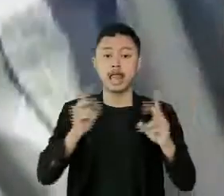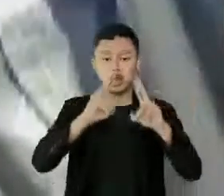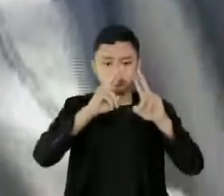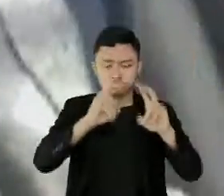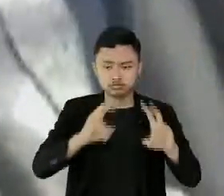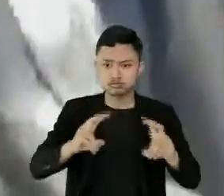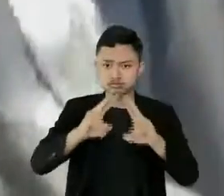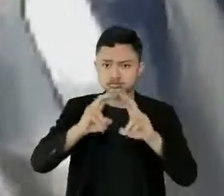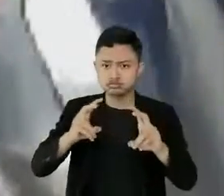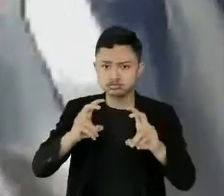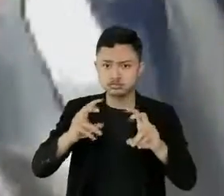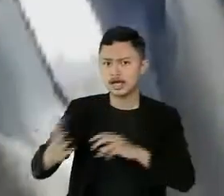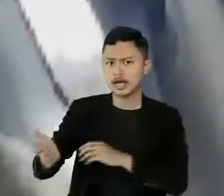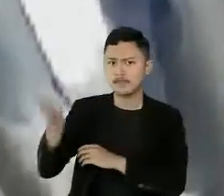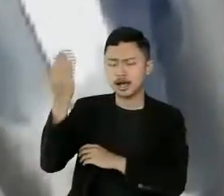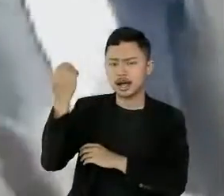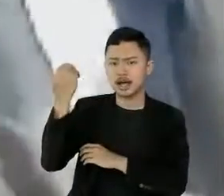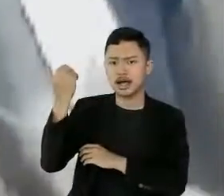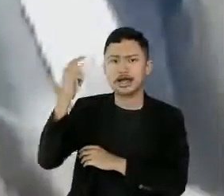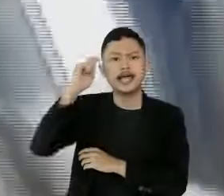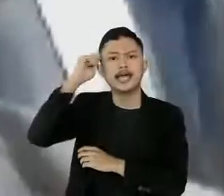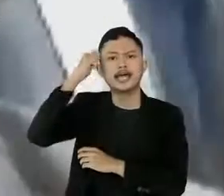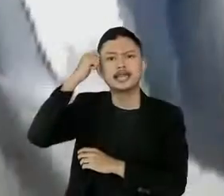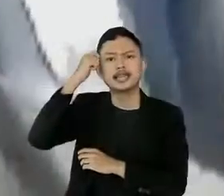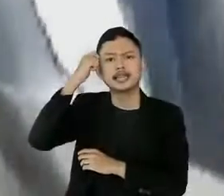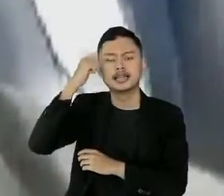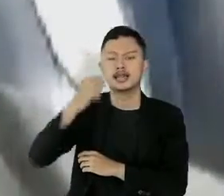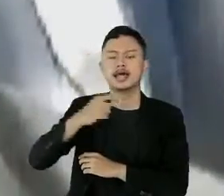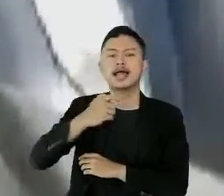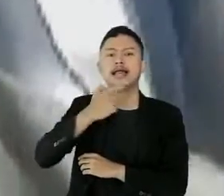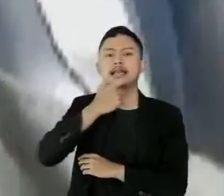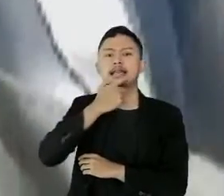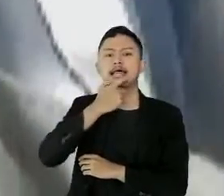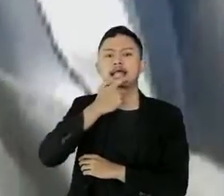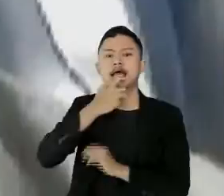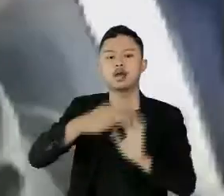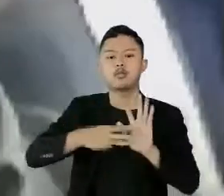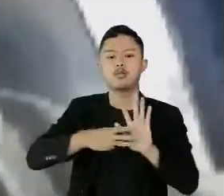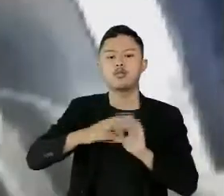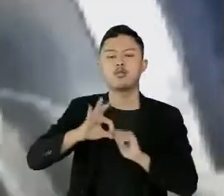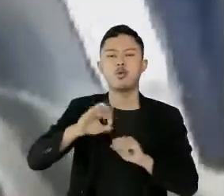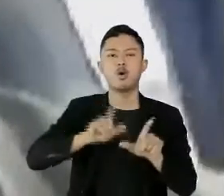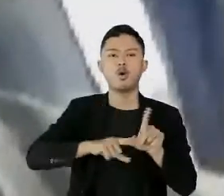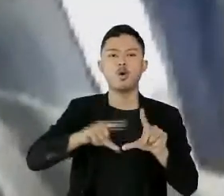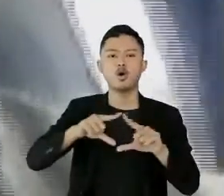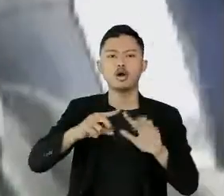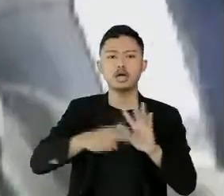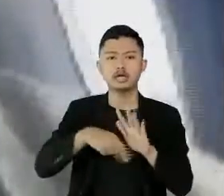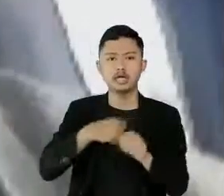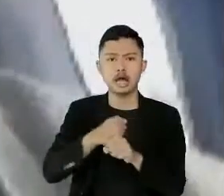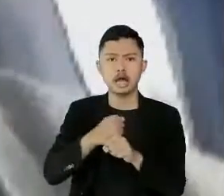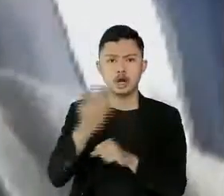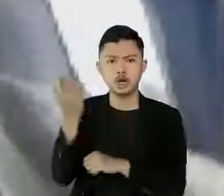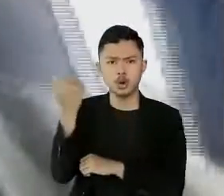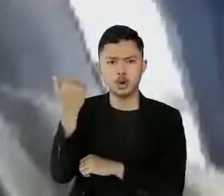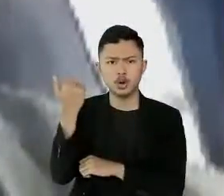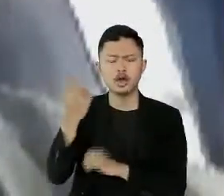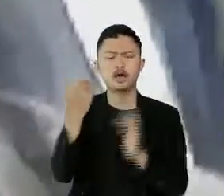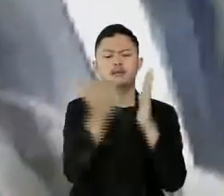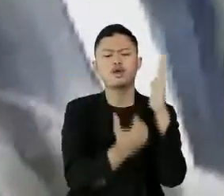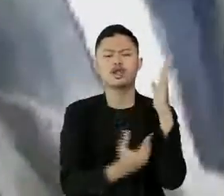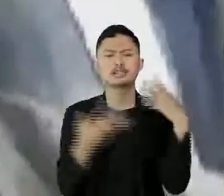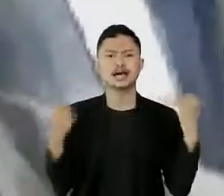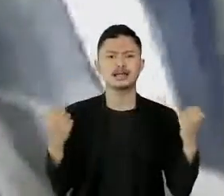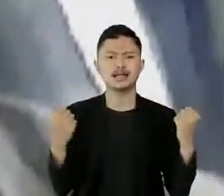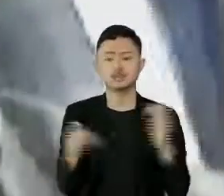menelisik jauh ke belakang, nenek moyang kita, leluhur-leluhur kita itu sudah sangat patuh sekali dengan namanya protokol kesehatan. Misalkan kalau